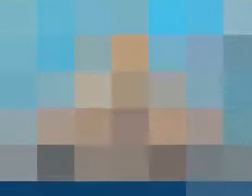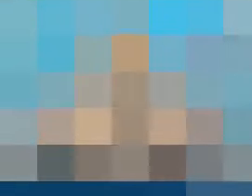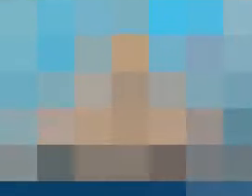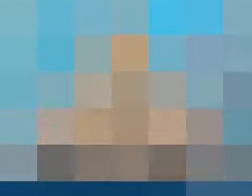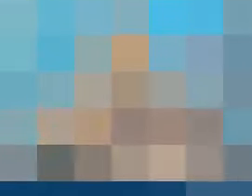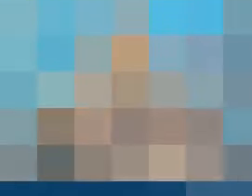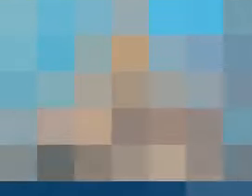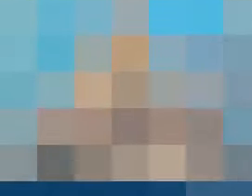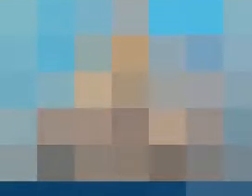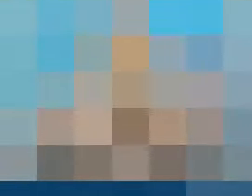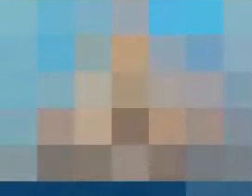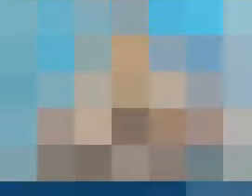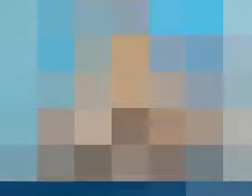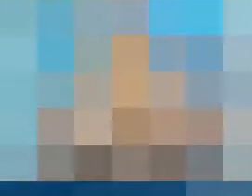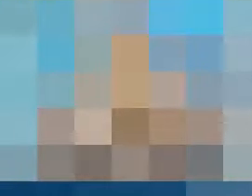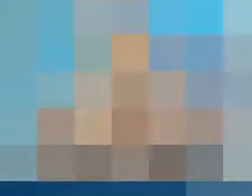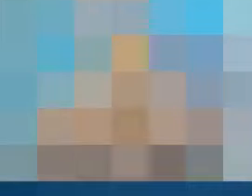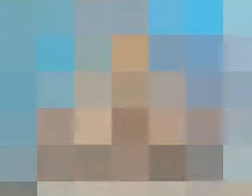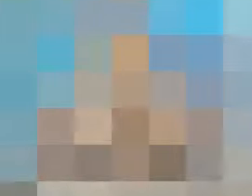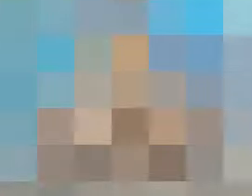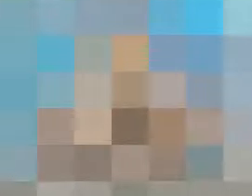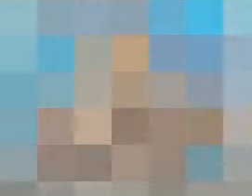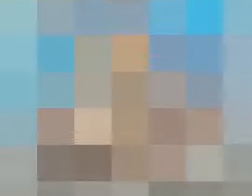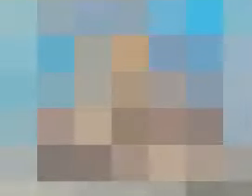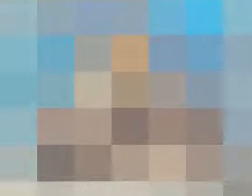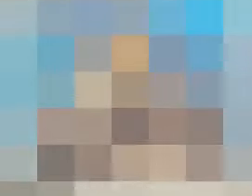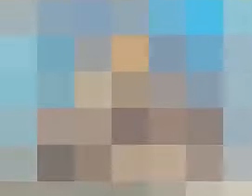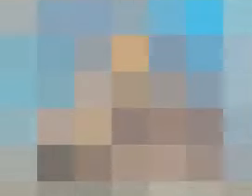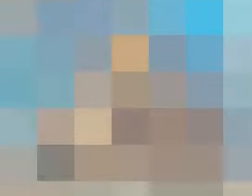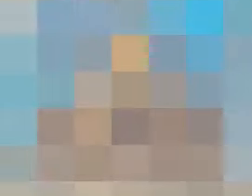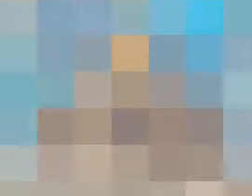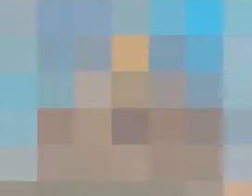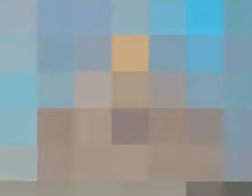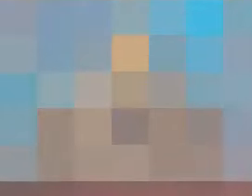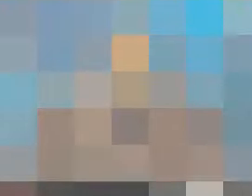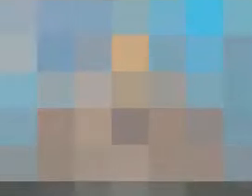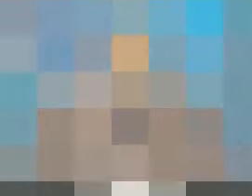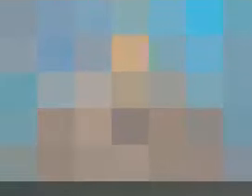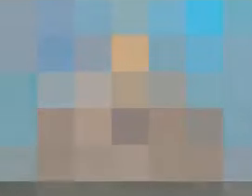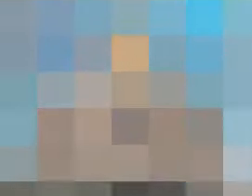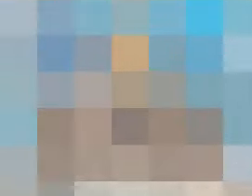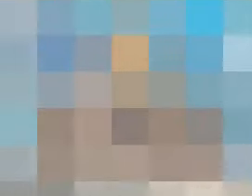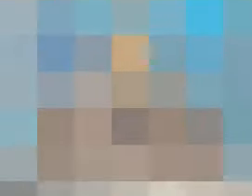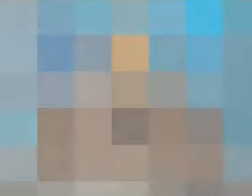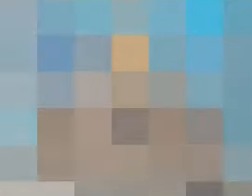وفي الطرقات يمنع الاحتلال طواقم الإنقاذ من الوصول إليهم.